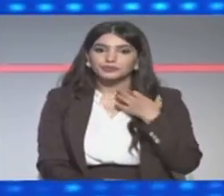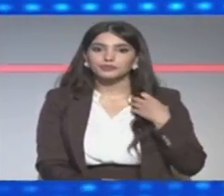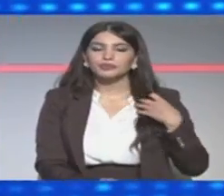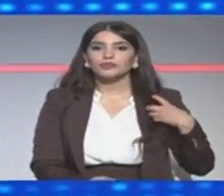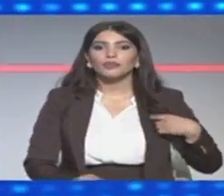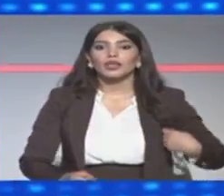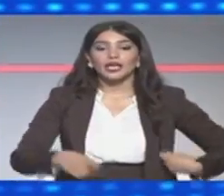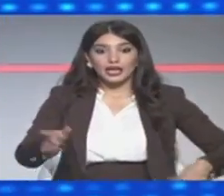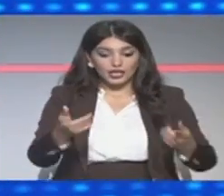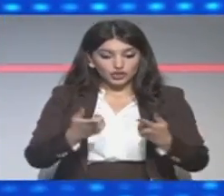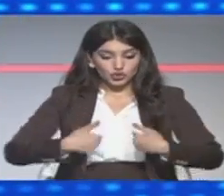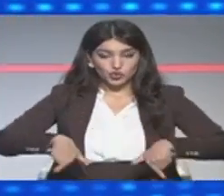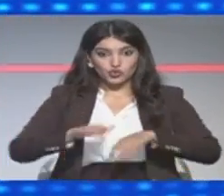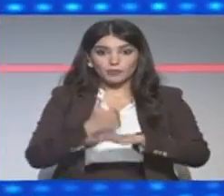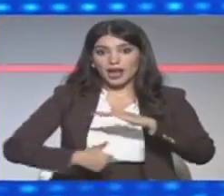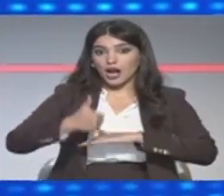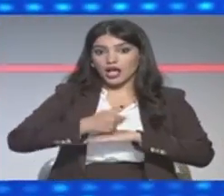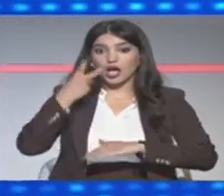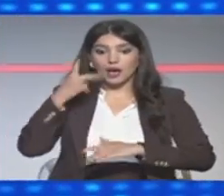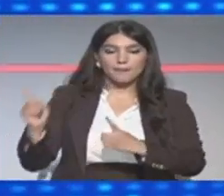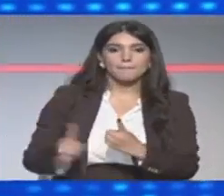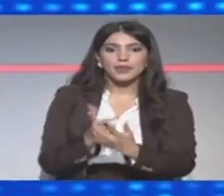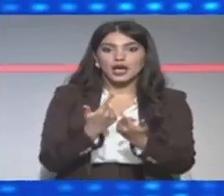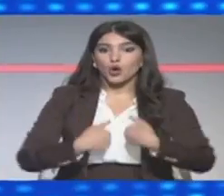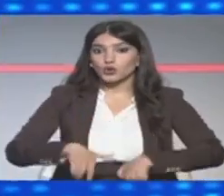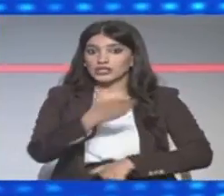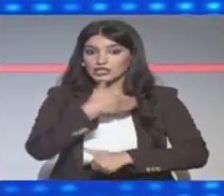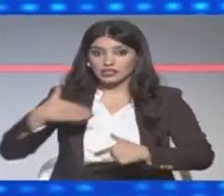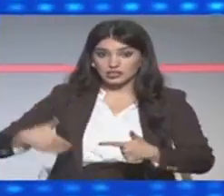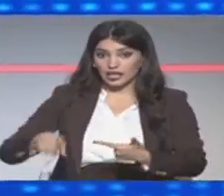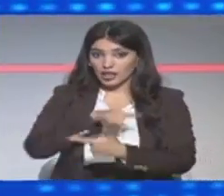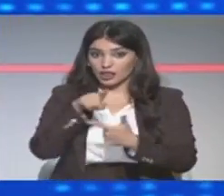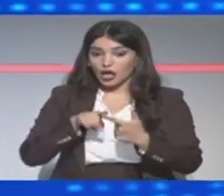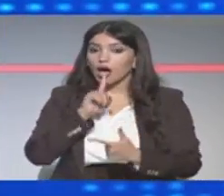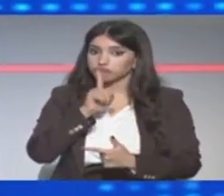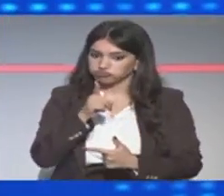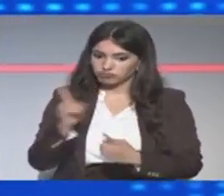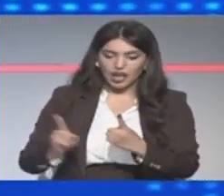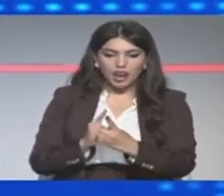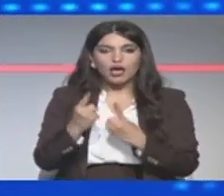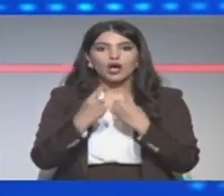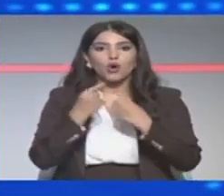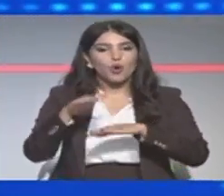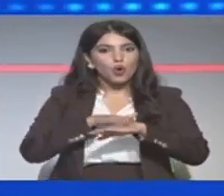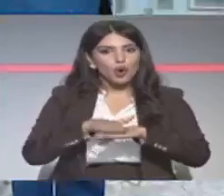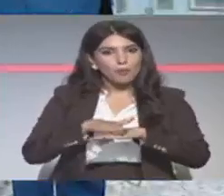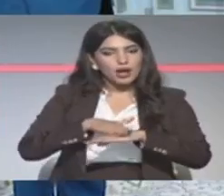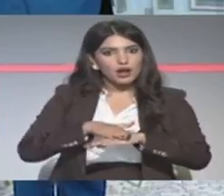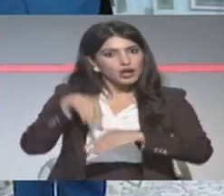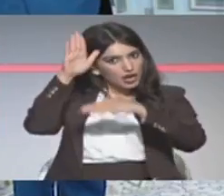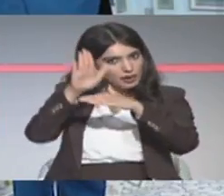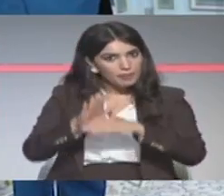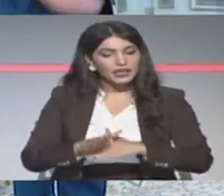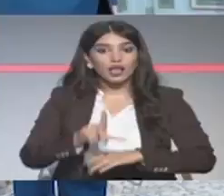رئيس الجمهورية قيس سعيد اليوم بوزير الداخلية توفيق شرف الدين، وجرى التأكيد خلال اللقاء على ضرورة النأي بالمرفق العام